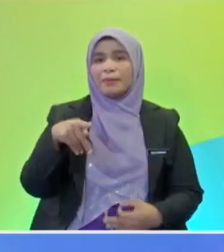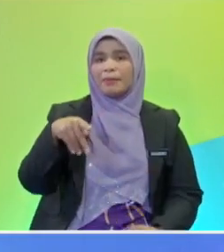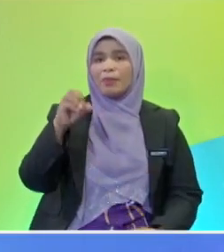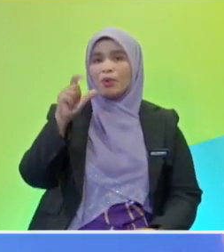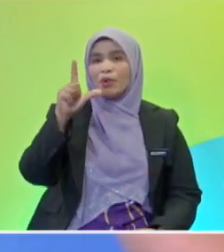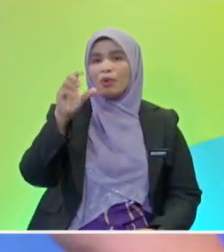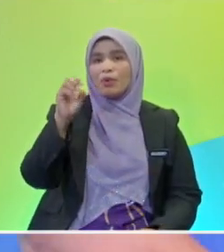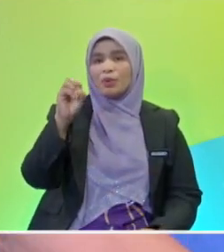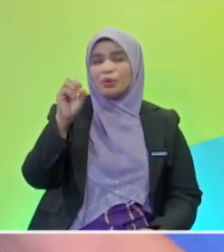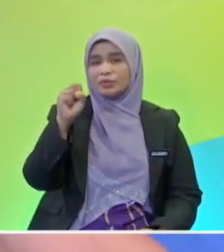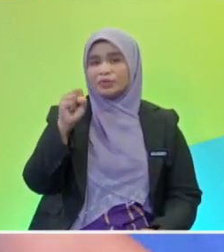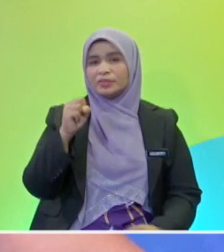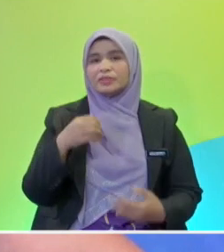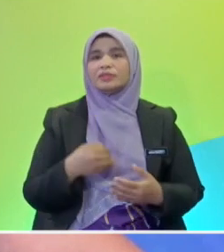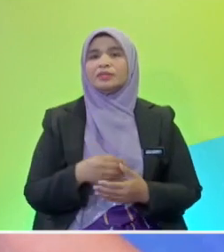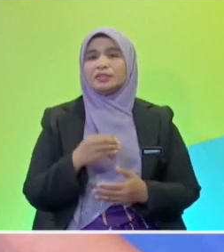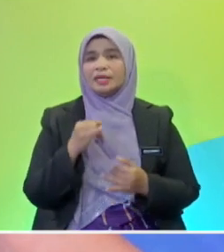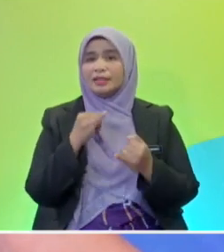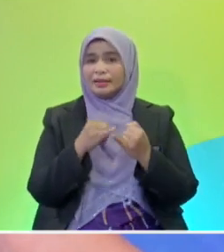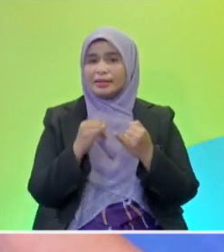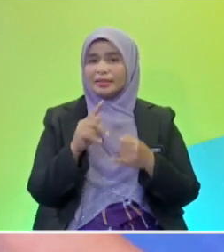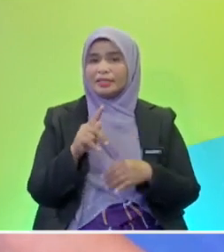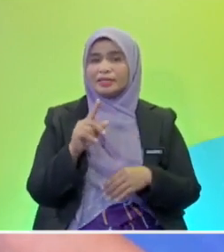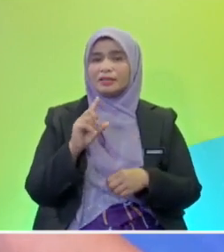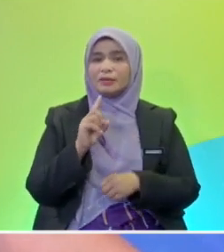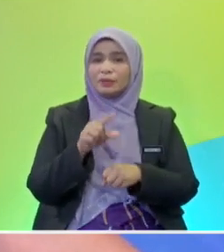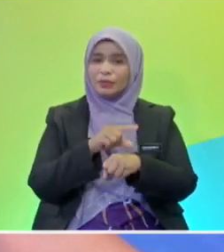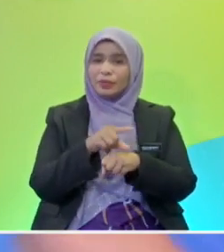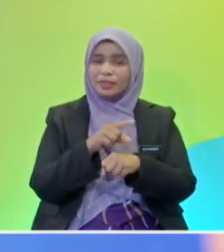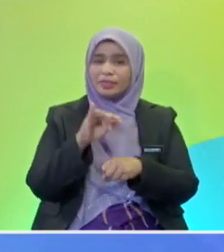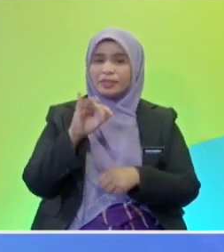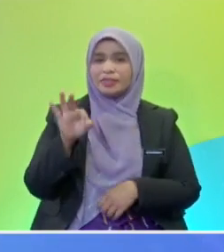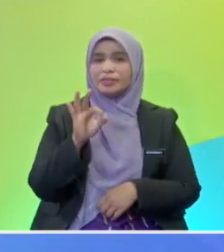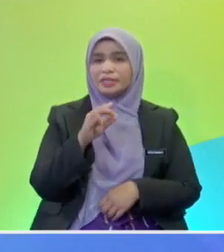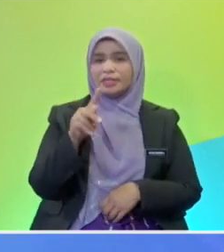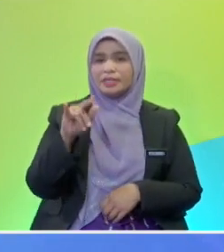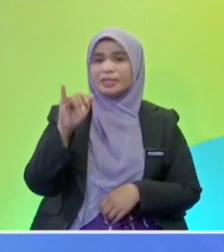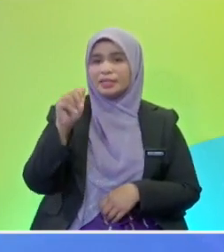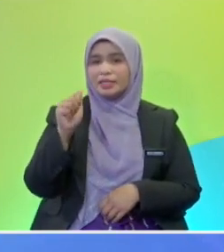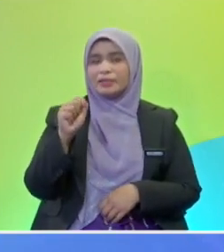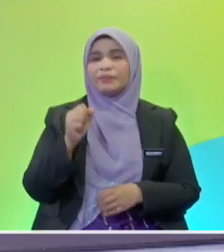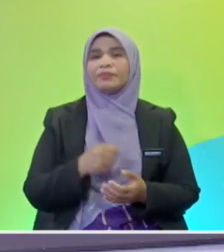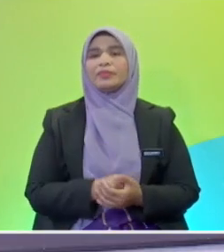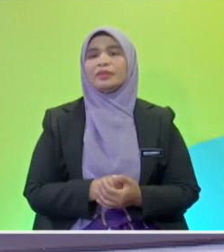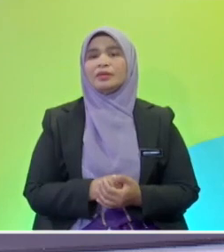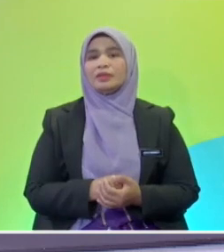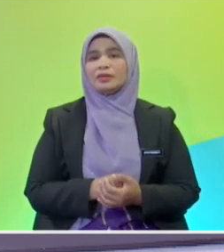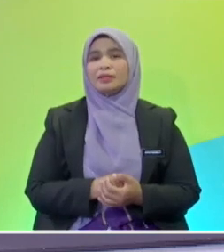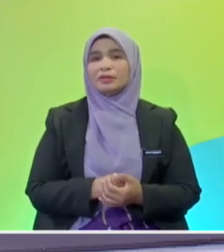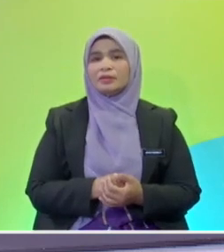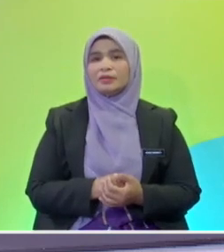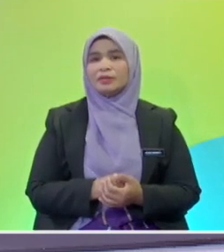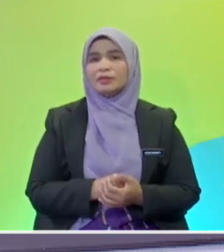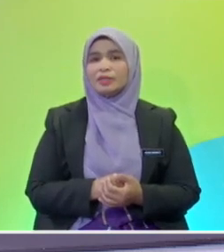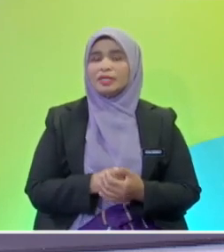bingkai okey dan akhir sekali ialah jahitan Kia bahagian dalam bila kata bahagian dalam tu maksudnya kita kena pusingkan dia kita kena lipat dia keluar okey